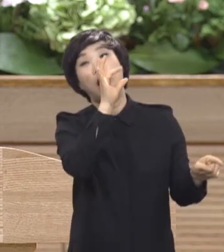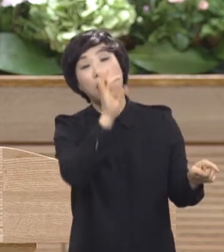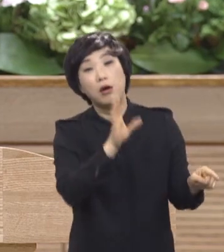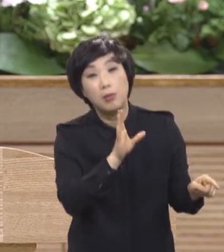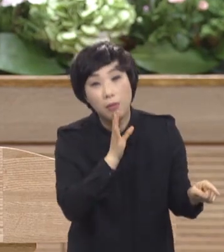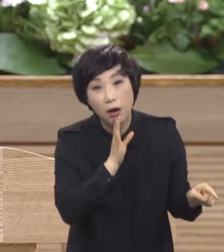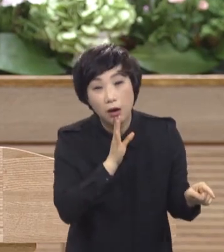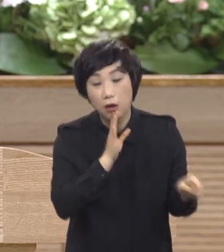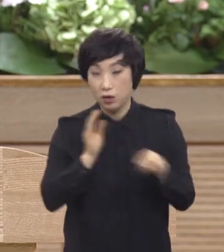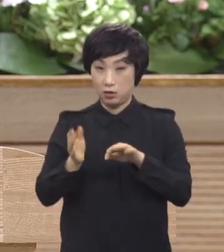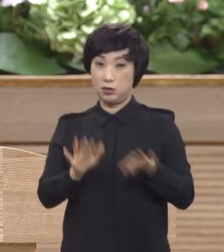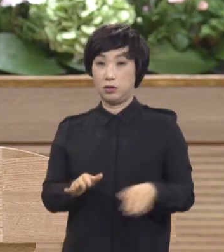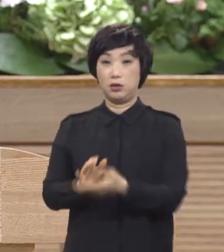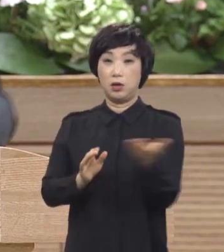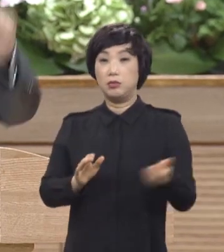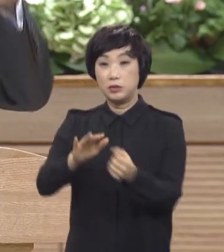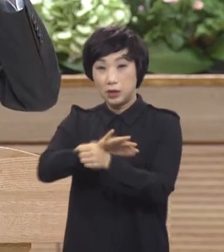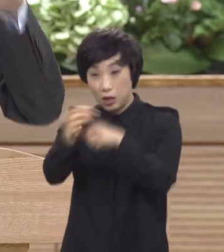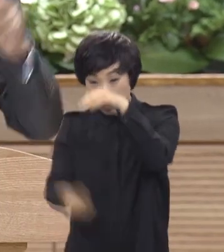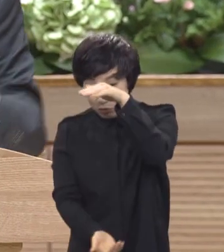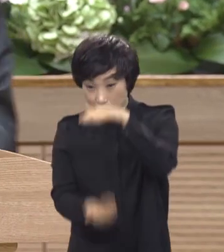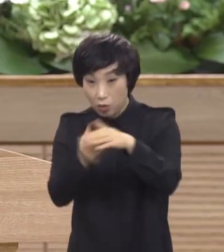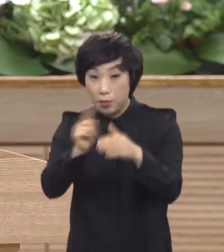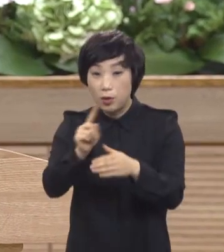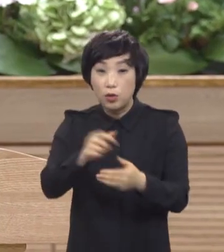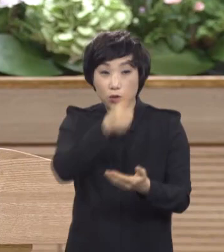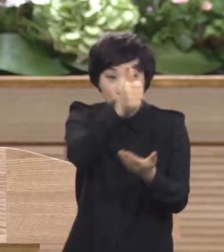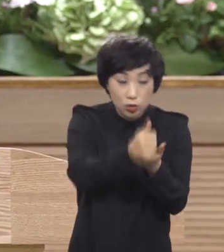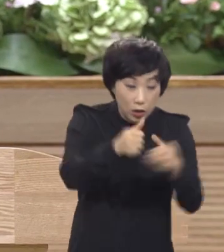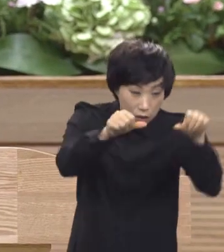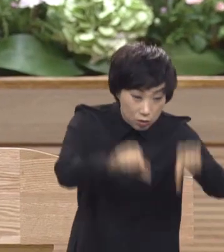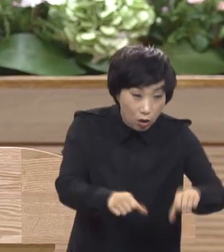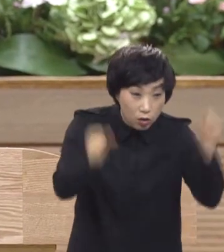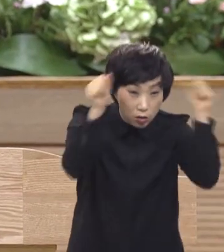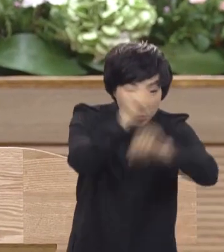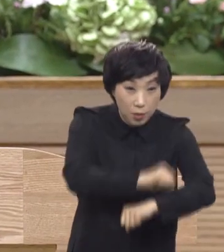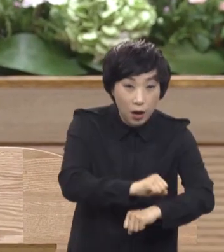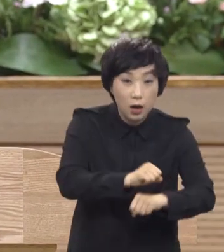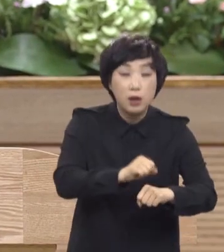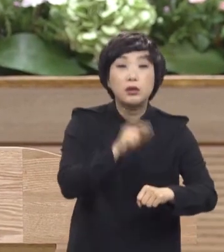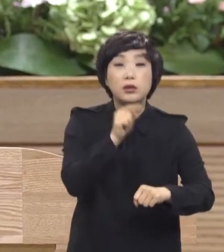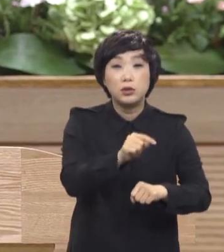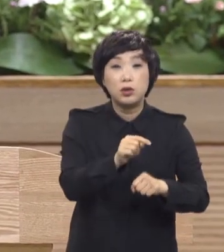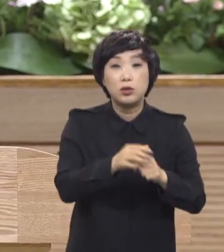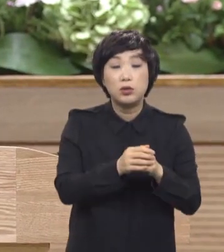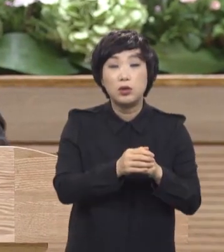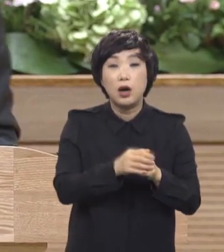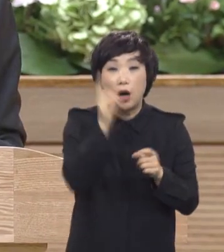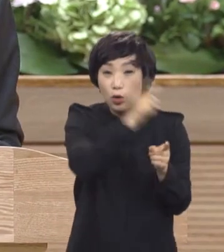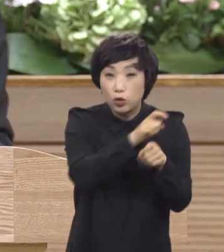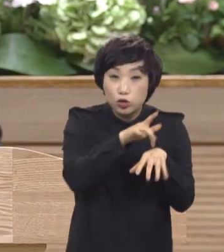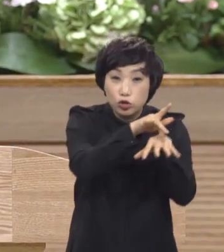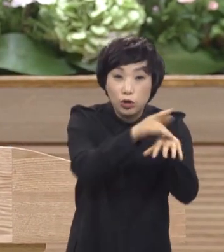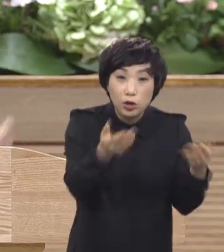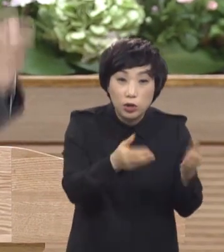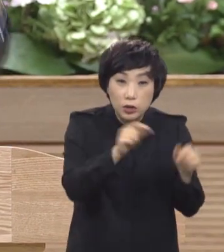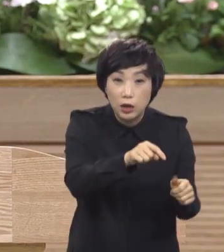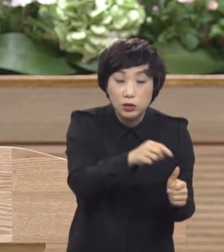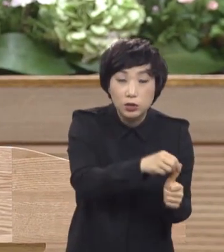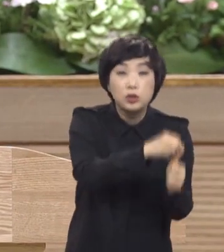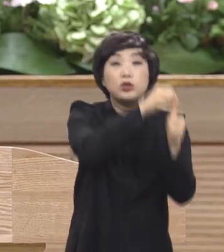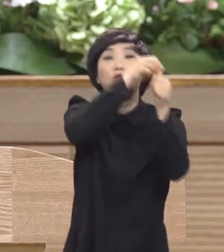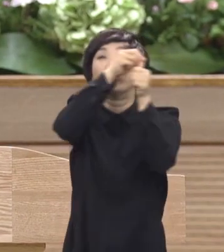없습니다 최고의 사랑은 죄에서, 저주에서, 멸망에서, 파멸에서 마귀사단 귀신의 손에서